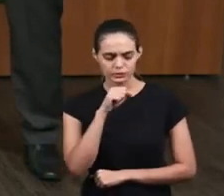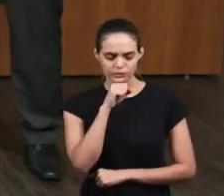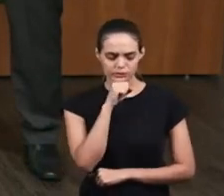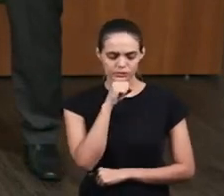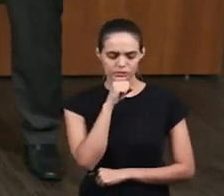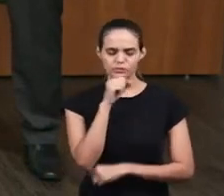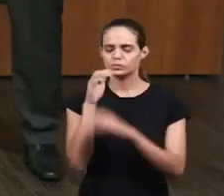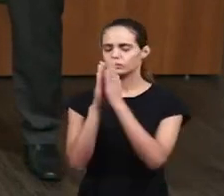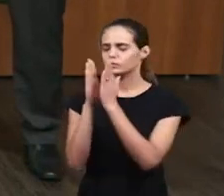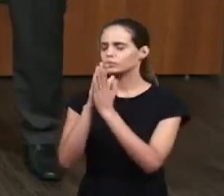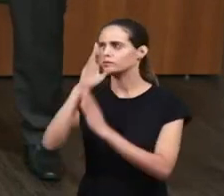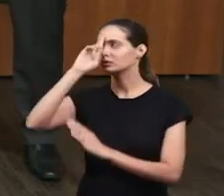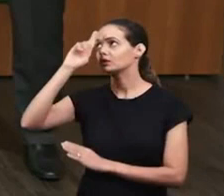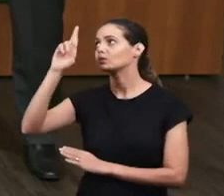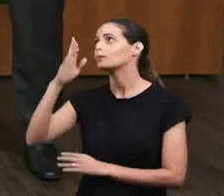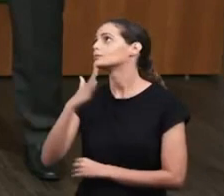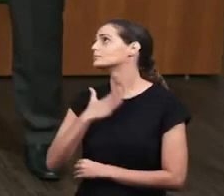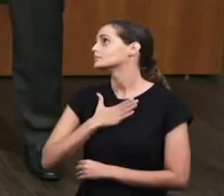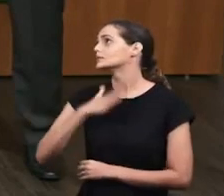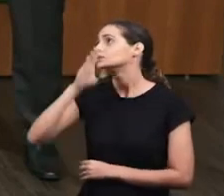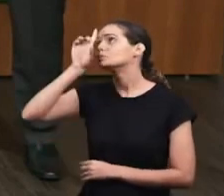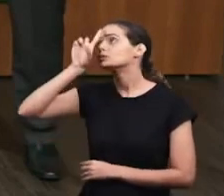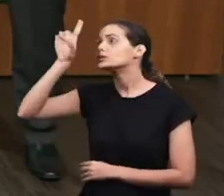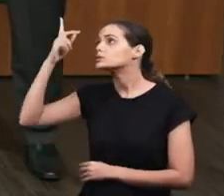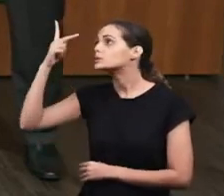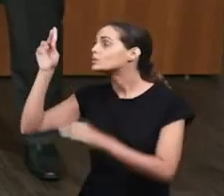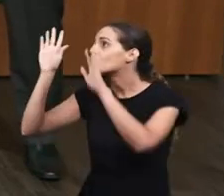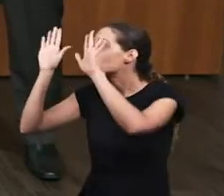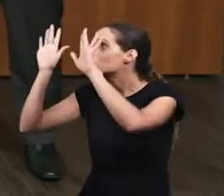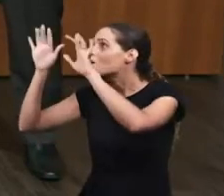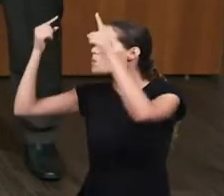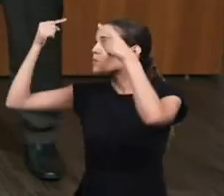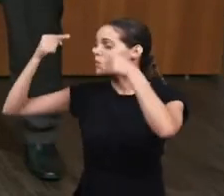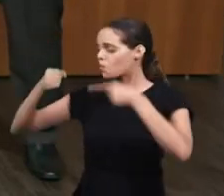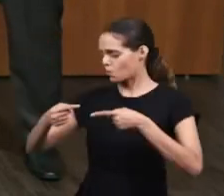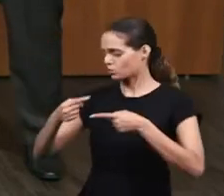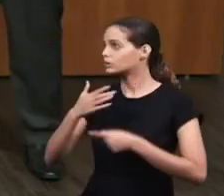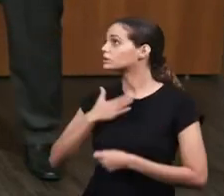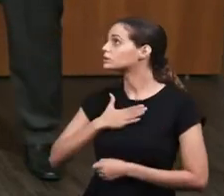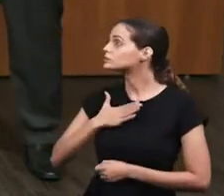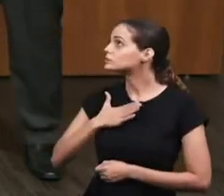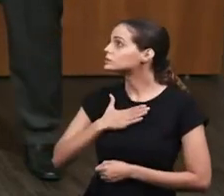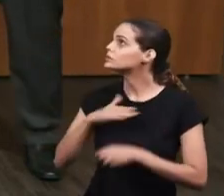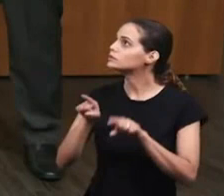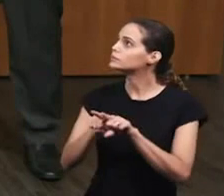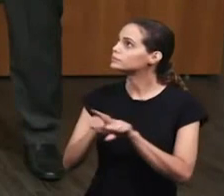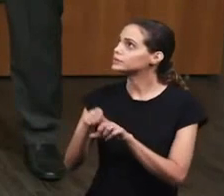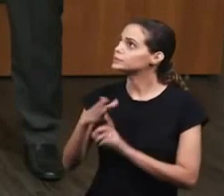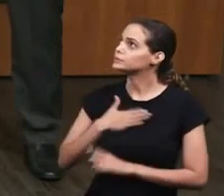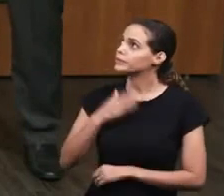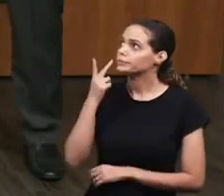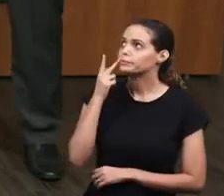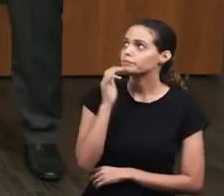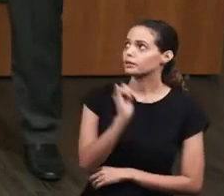Zu einer gewissen Zeit sollte ein Gericht über das Volk Israel kommen. Und angesichts dieser Situation betete der